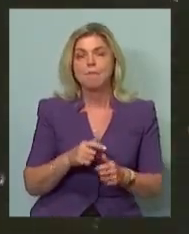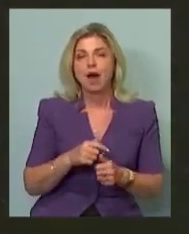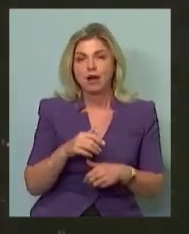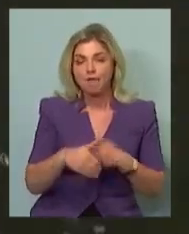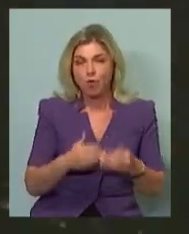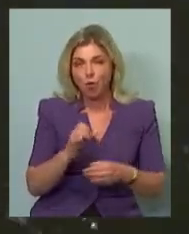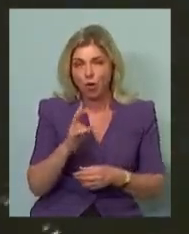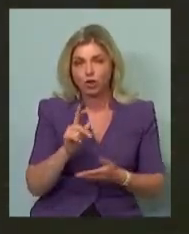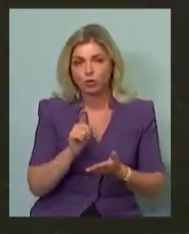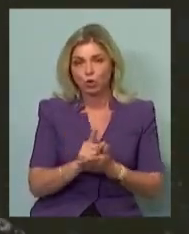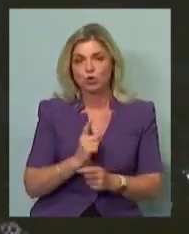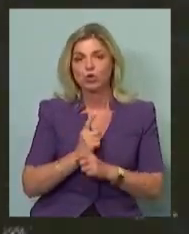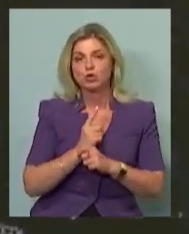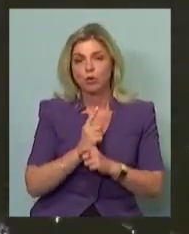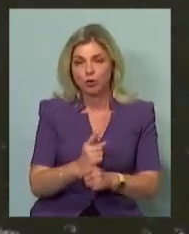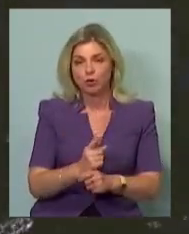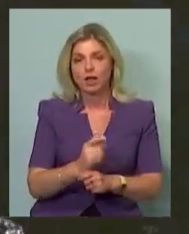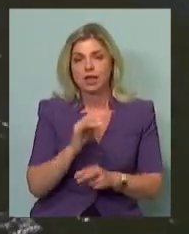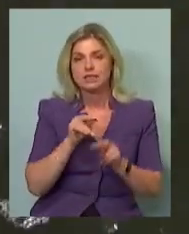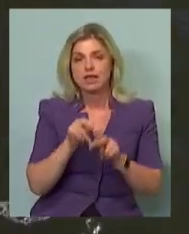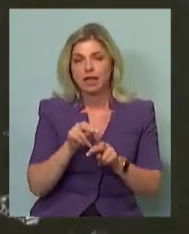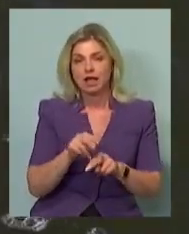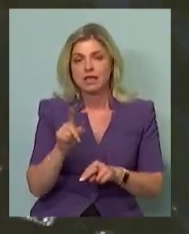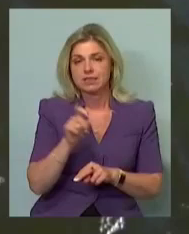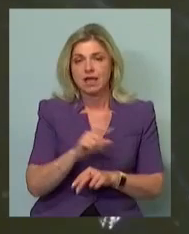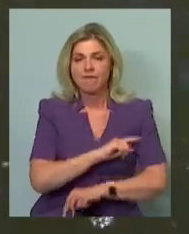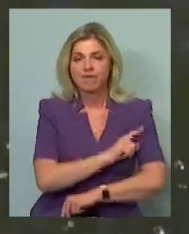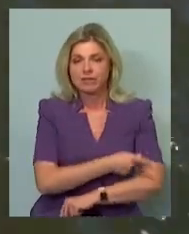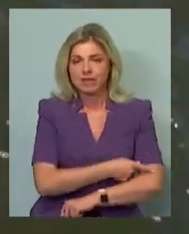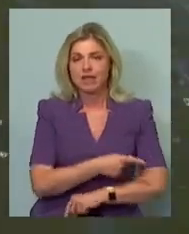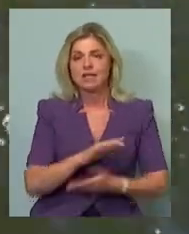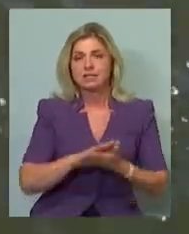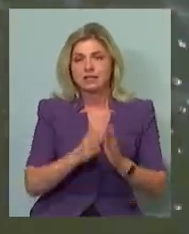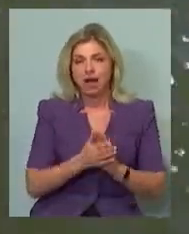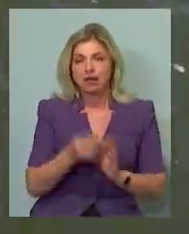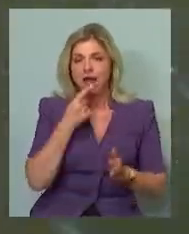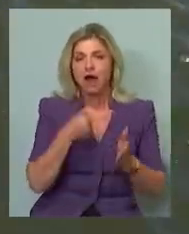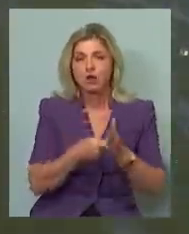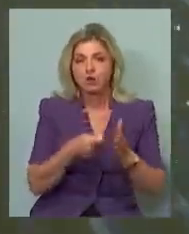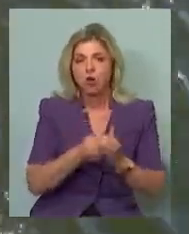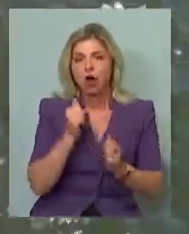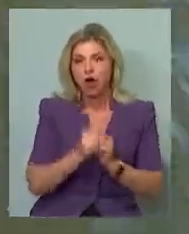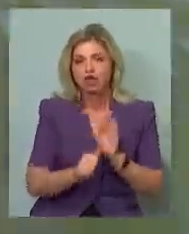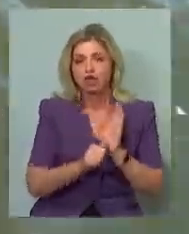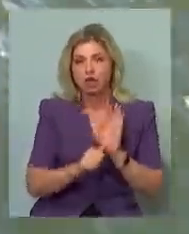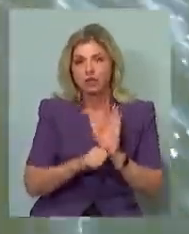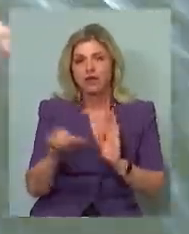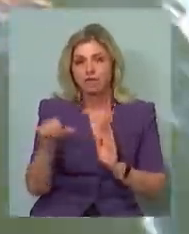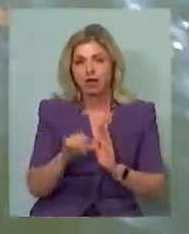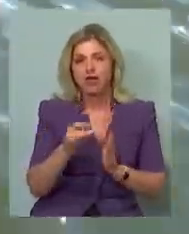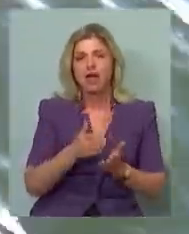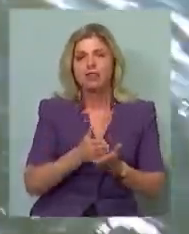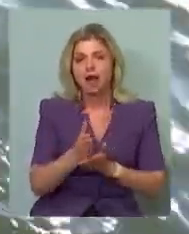має супроводжувати супорт. Він слідкує за фізичним станом спортсмена, харчуванням, а це кожні 40-60 хвилин, і напрямком, куди пливе